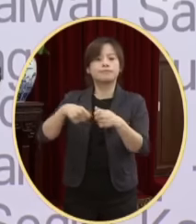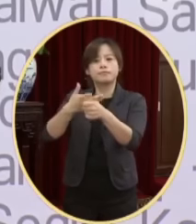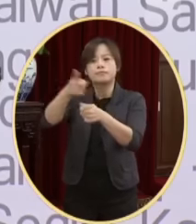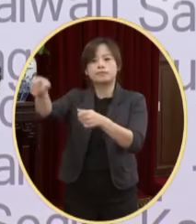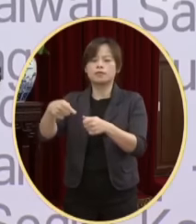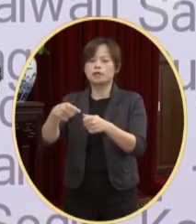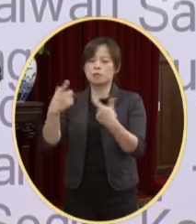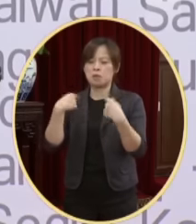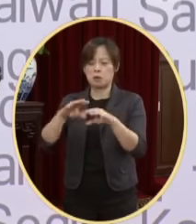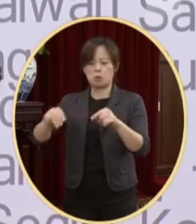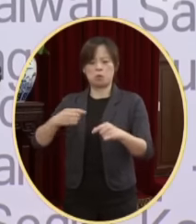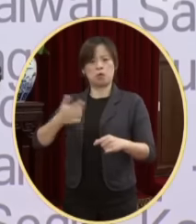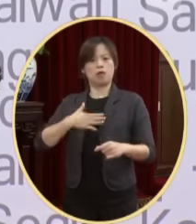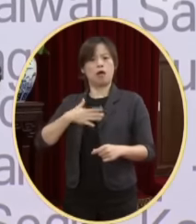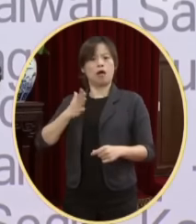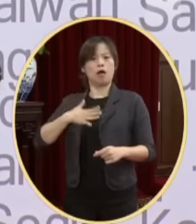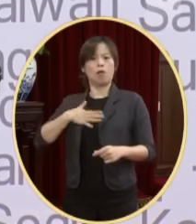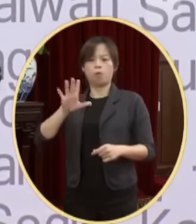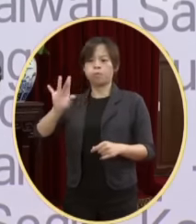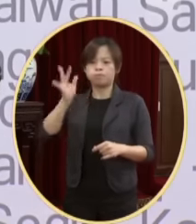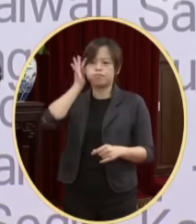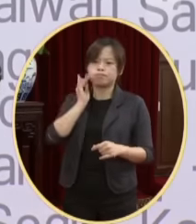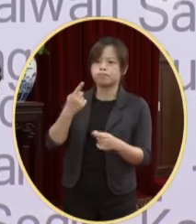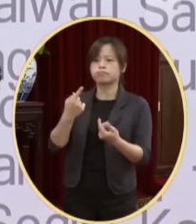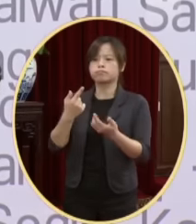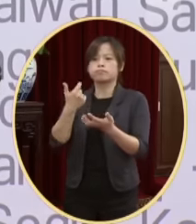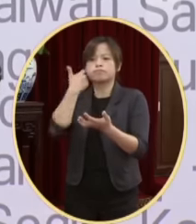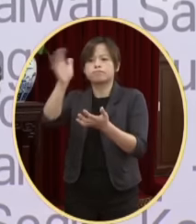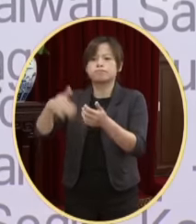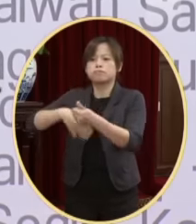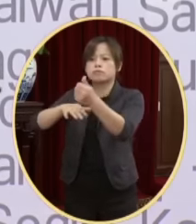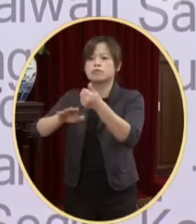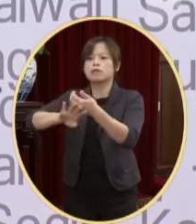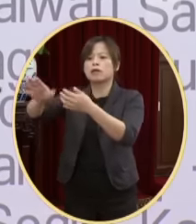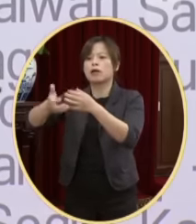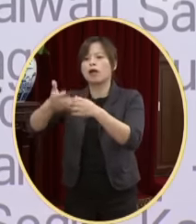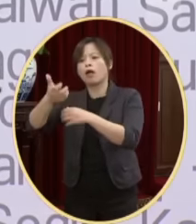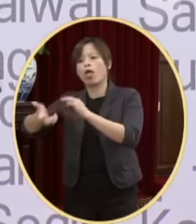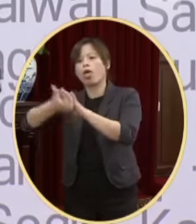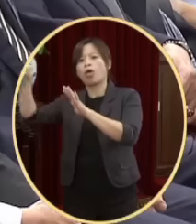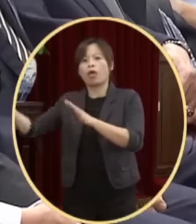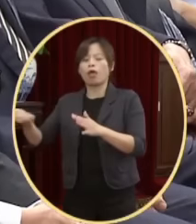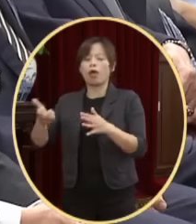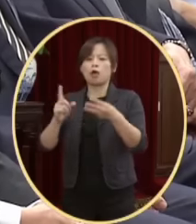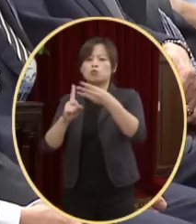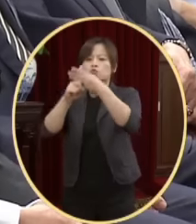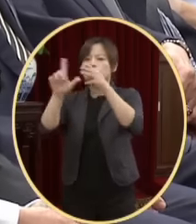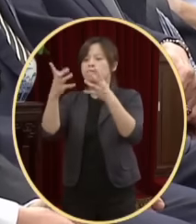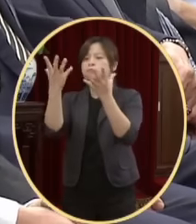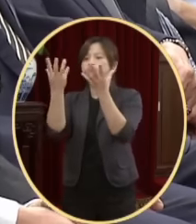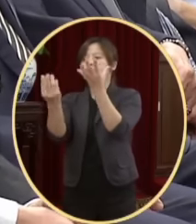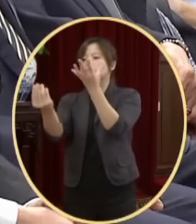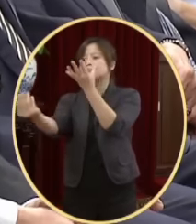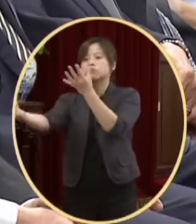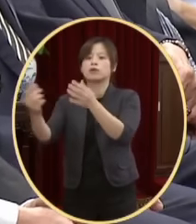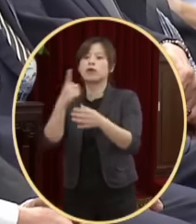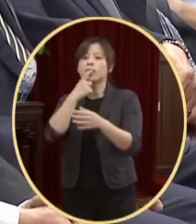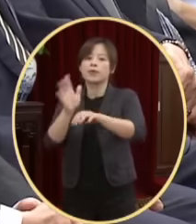们在最熟悉的土地上流离失所，成为异乡人， 成为非主流，成为边